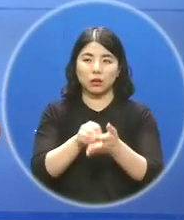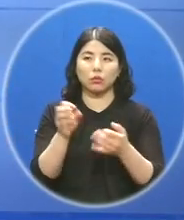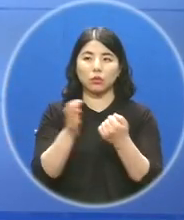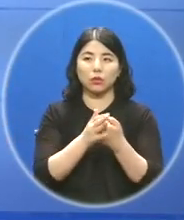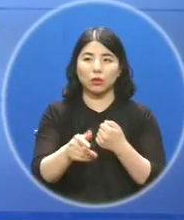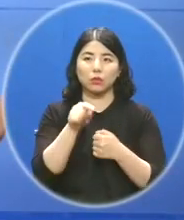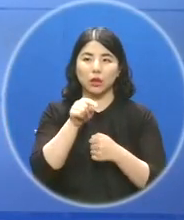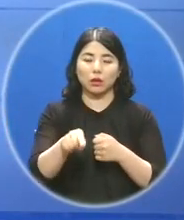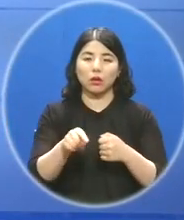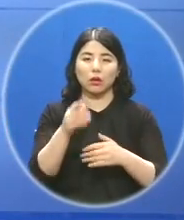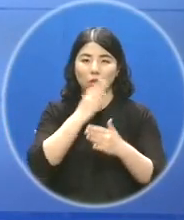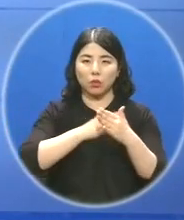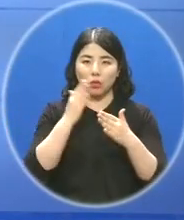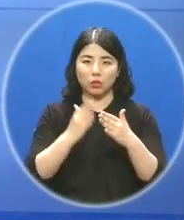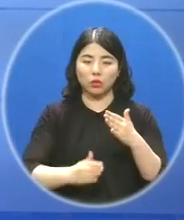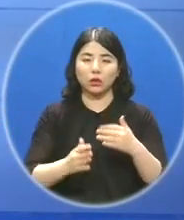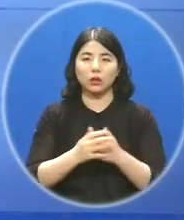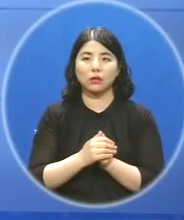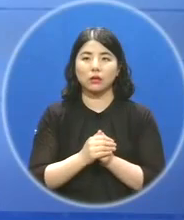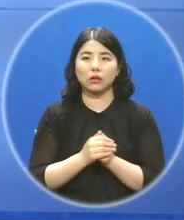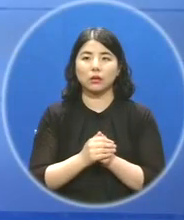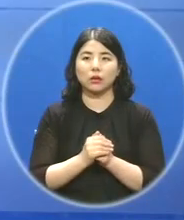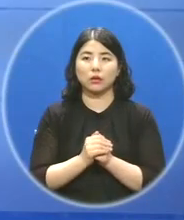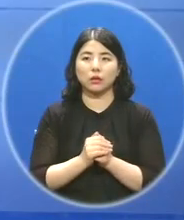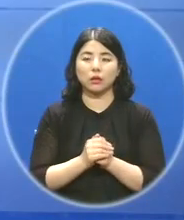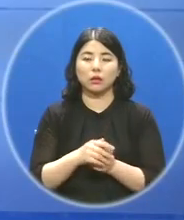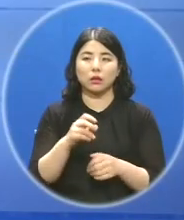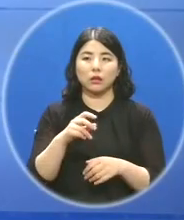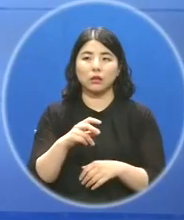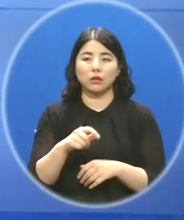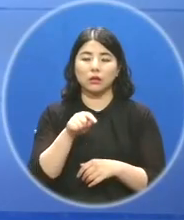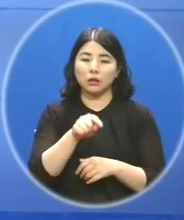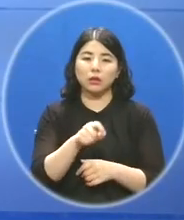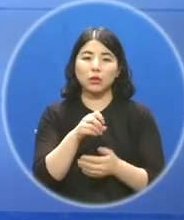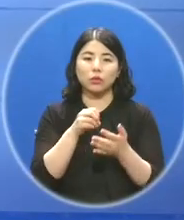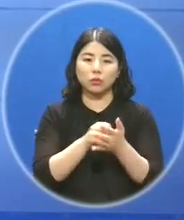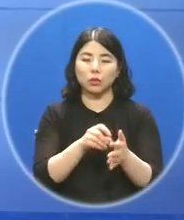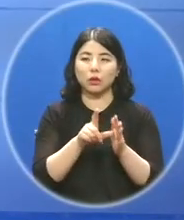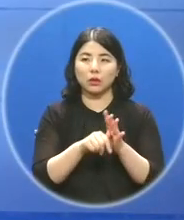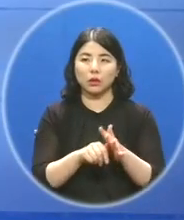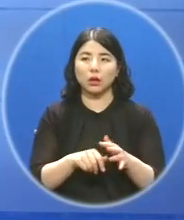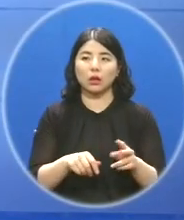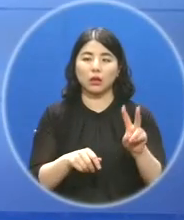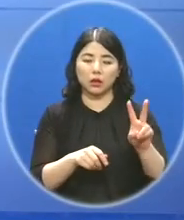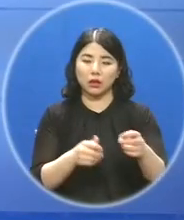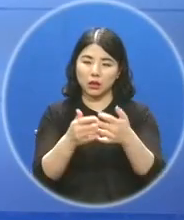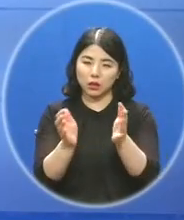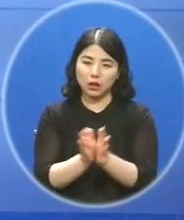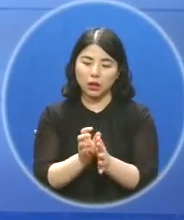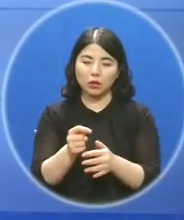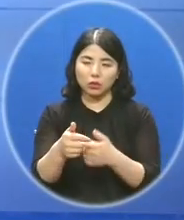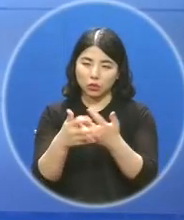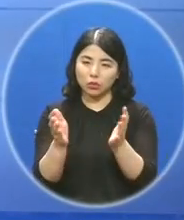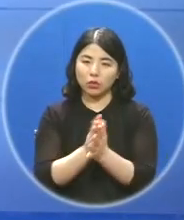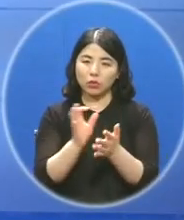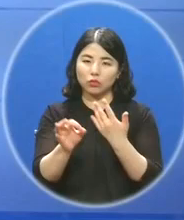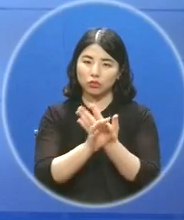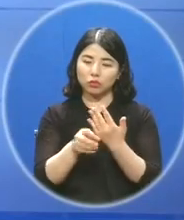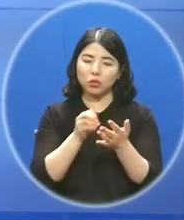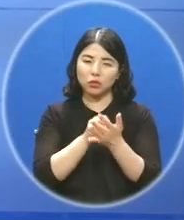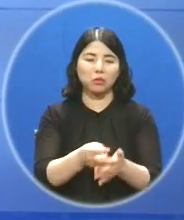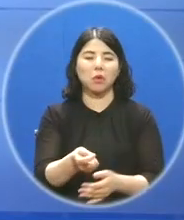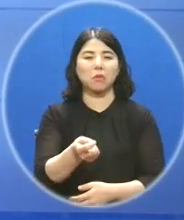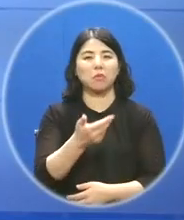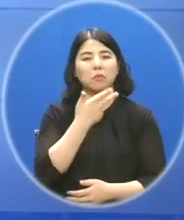그거는 공식적인데 다만 이제 의회 사무처에 후보 등록을 할 때 제2당 소수당에서 후보 등록하는 일은 뭐 거의 없기